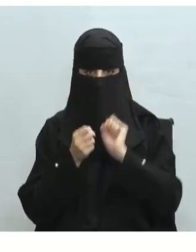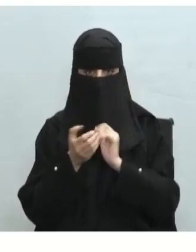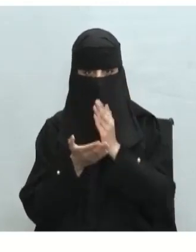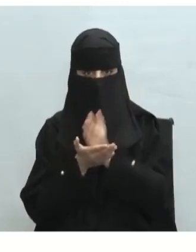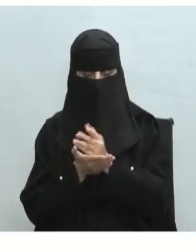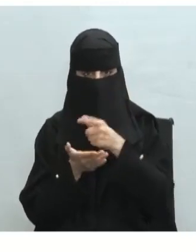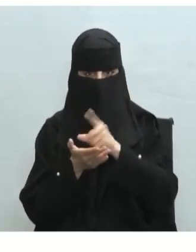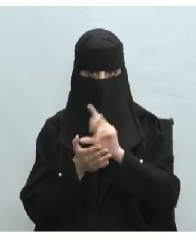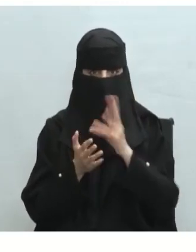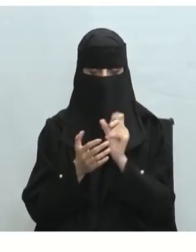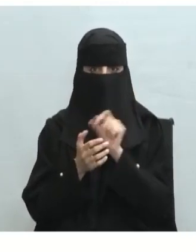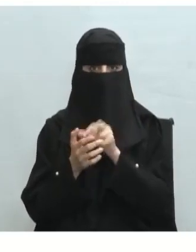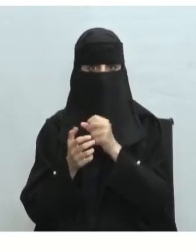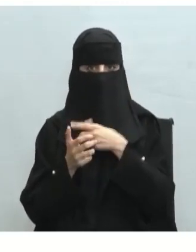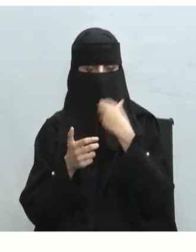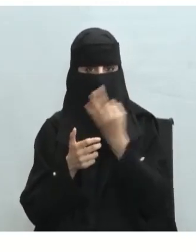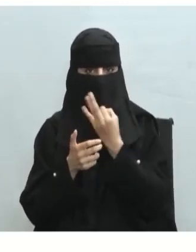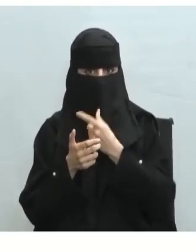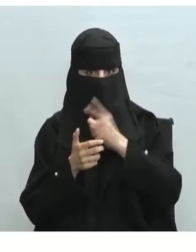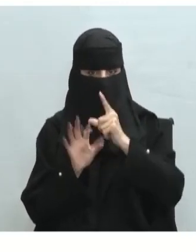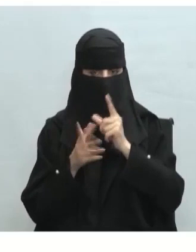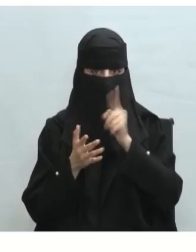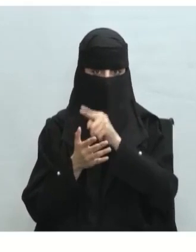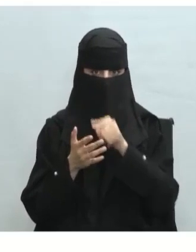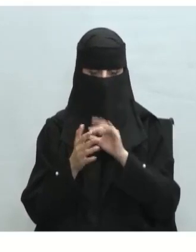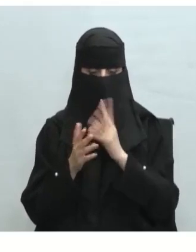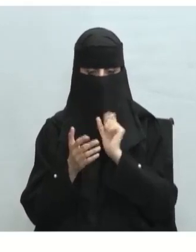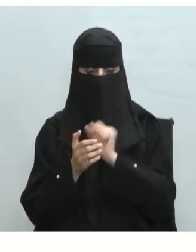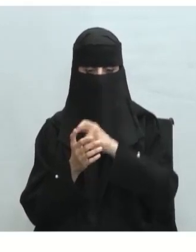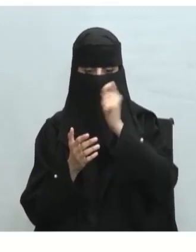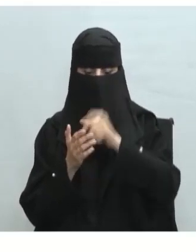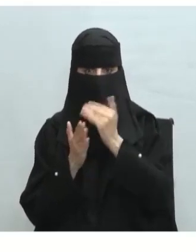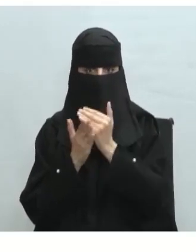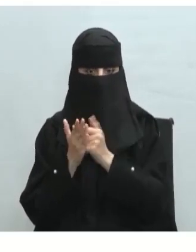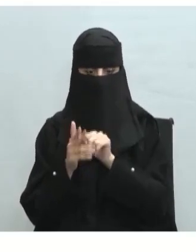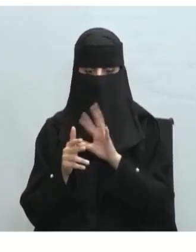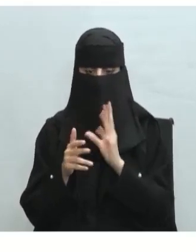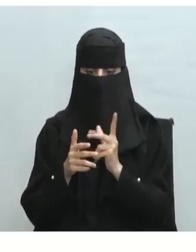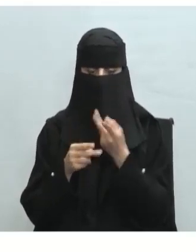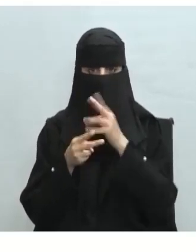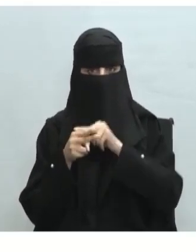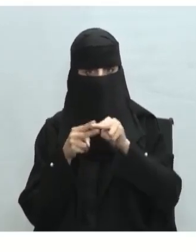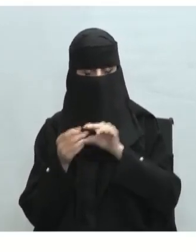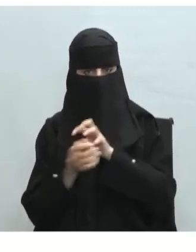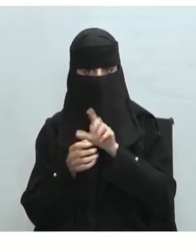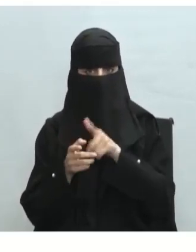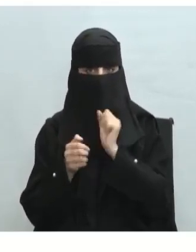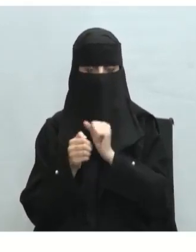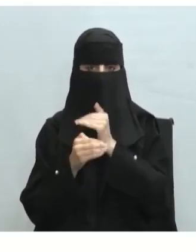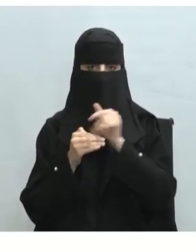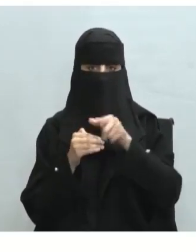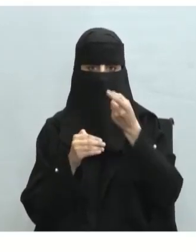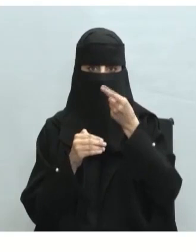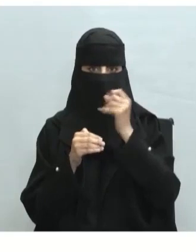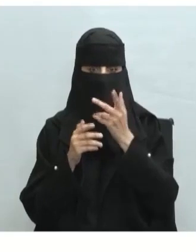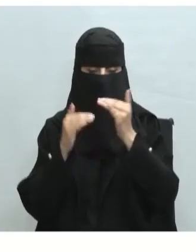تحديد قوه البرهان او الادعاء التنبؤ بمتر القرار او الحل هنا في اي مستوى تدخل لاحظ هنا في الرابع